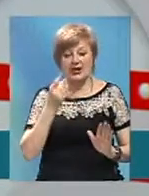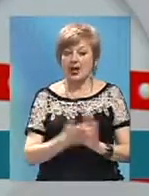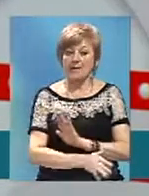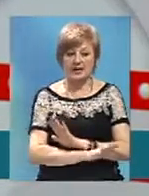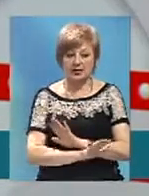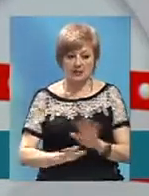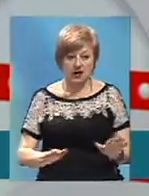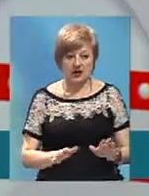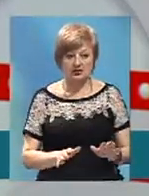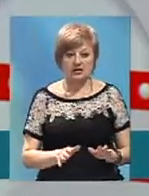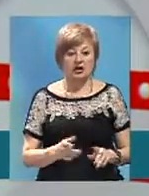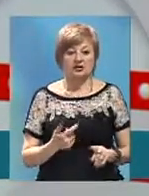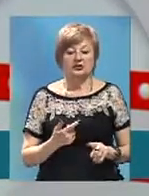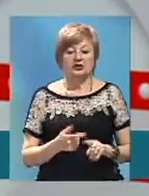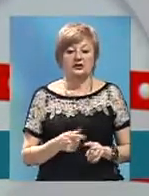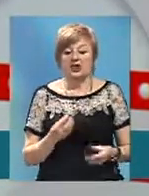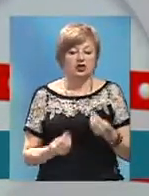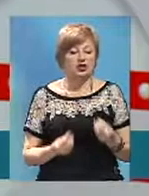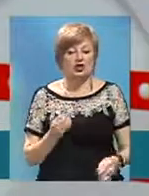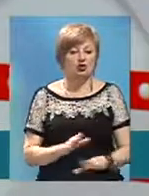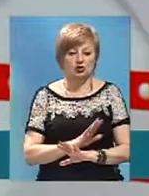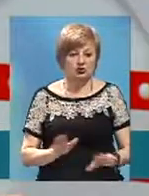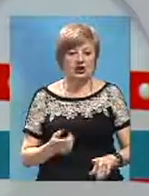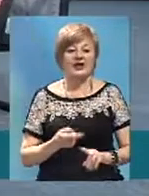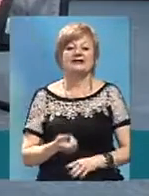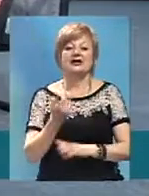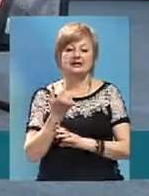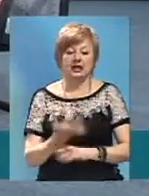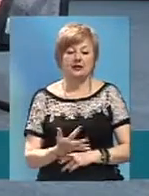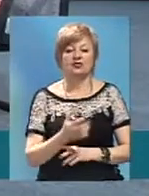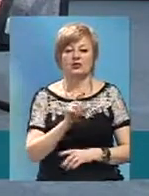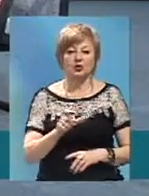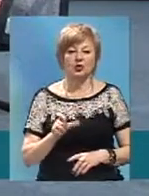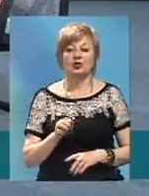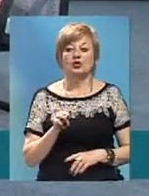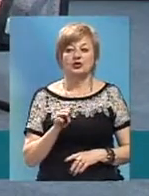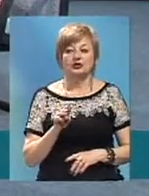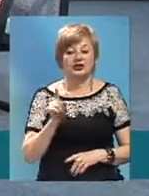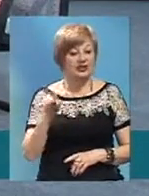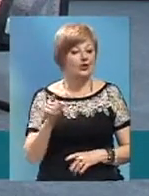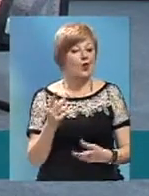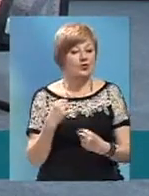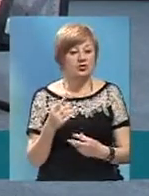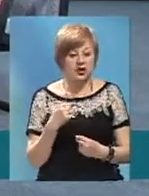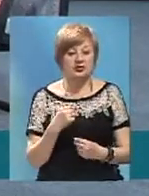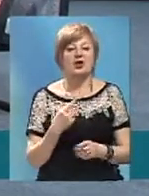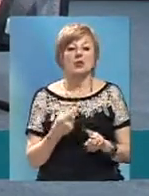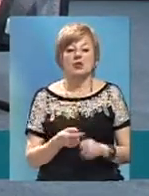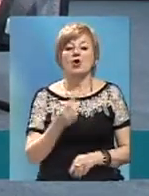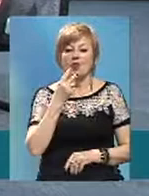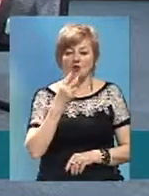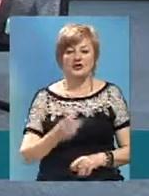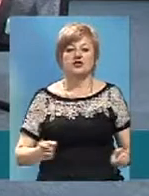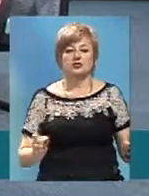що це не чиясь забаганка, що це реально вимога виборців, то і їх обіцянка. І їх обіцянка, то ми побачимо,